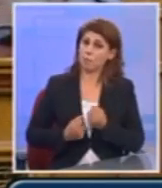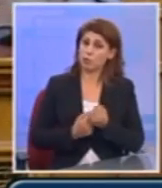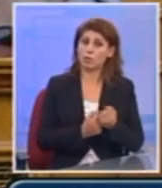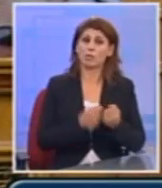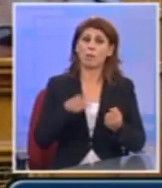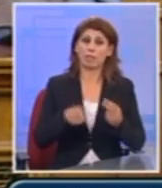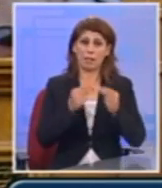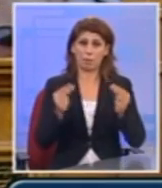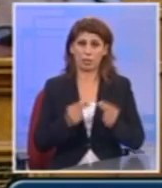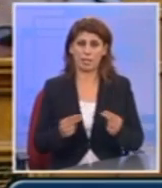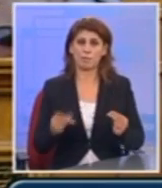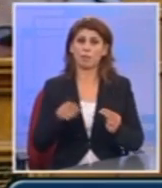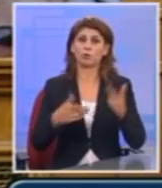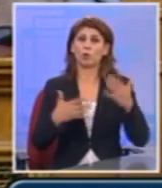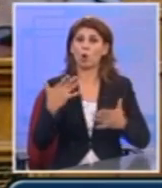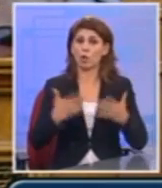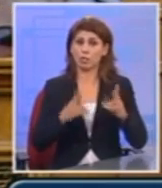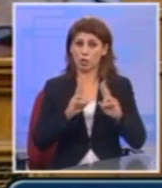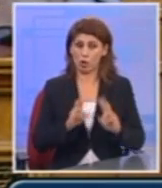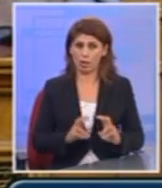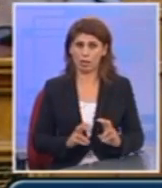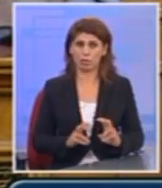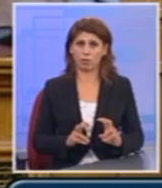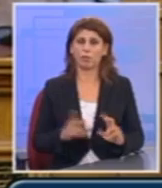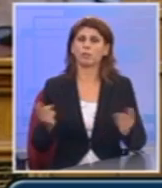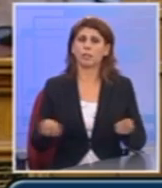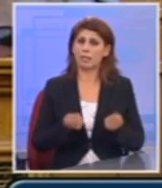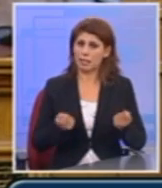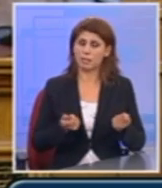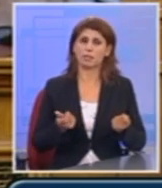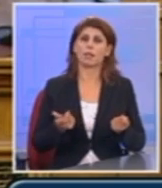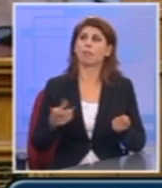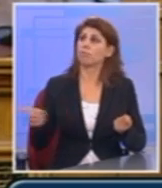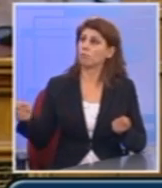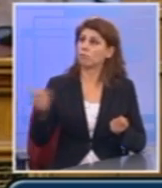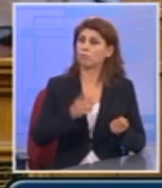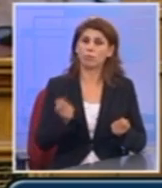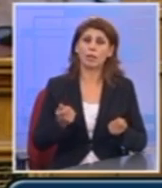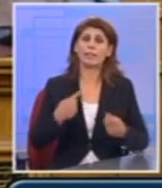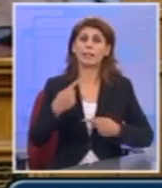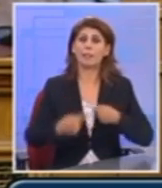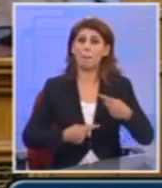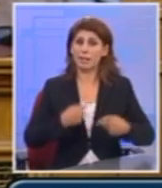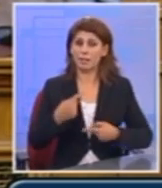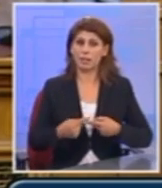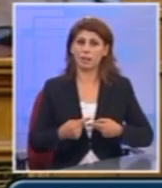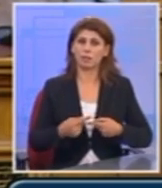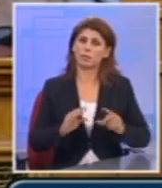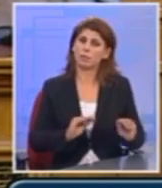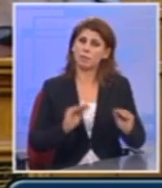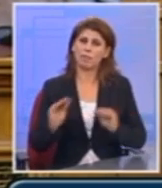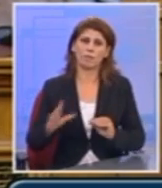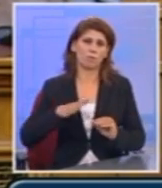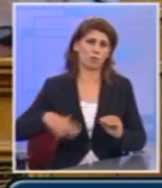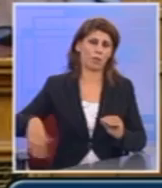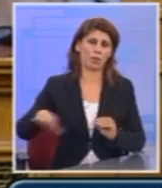αυτά τα αποτελέσματα αυτό το λογιστικό έλεγχο και την εργασία που κάνετε και την εμπειρία σας να την μεταφέρουμε στους